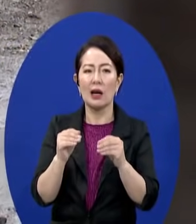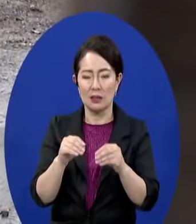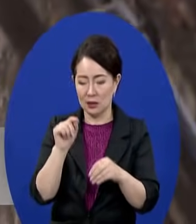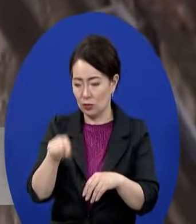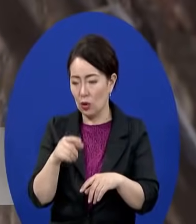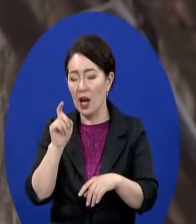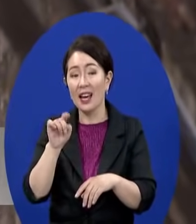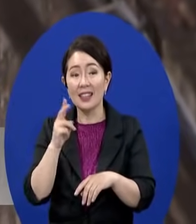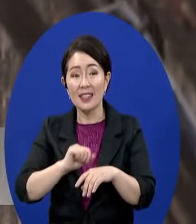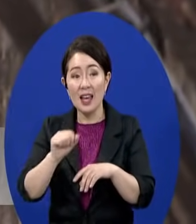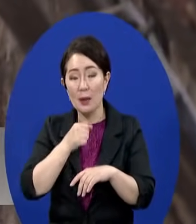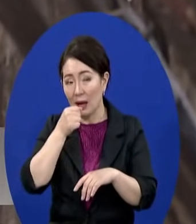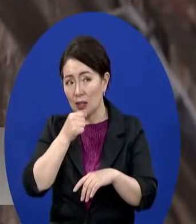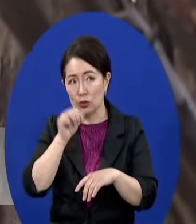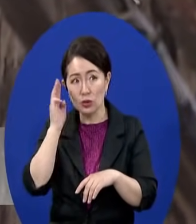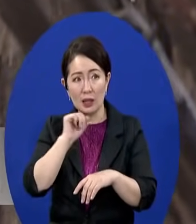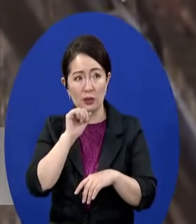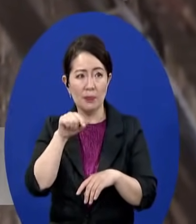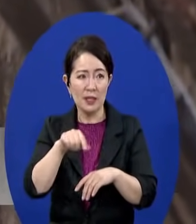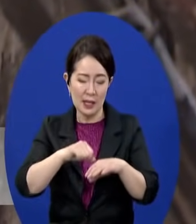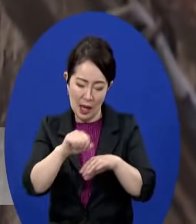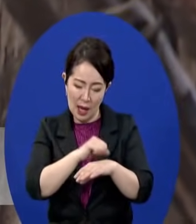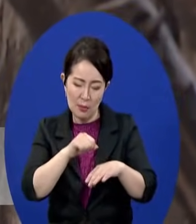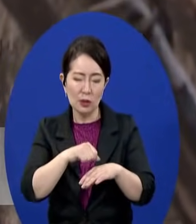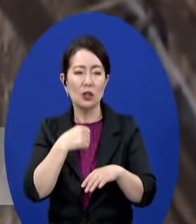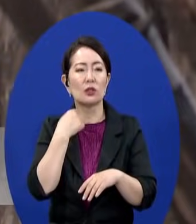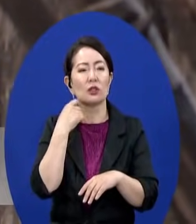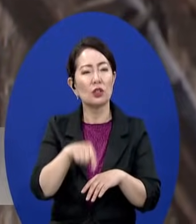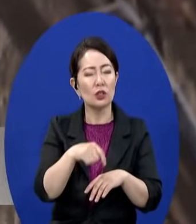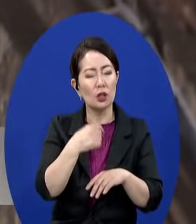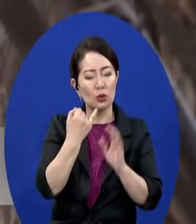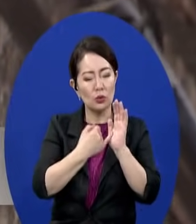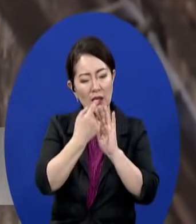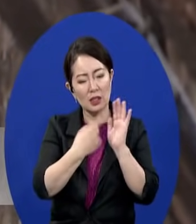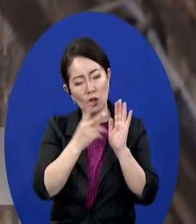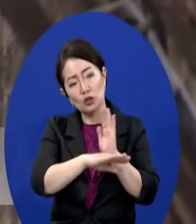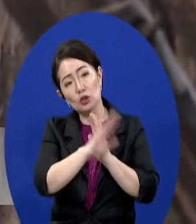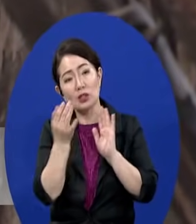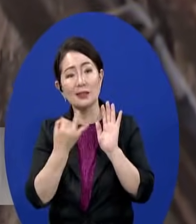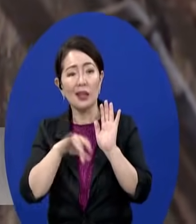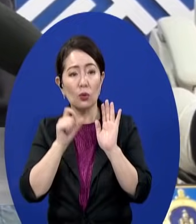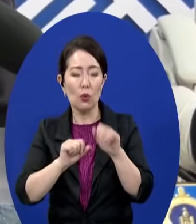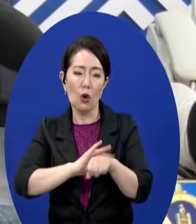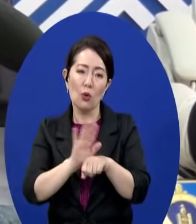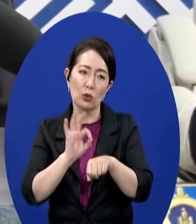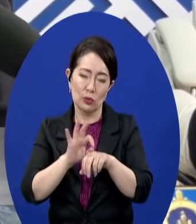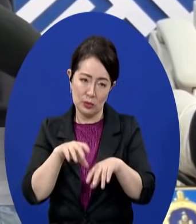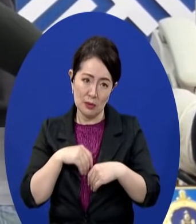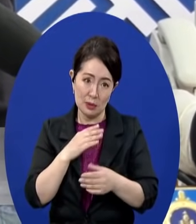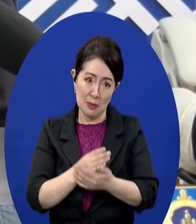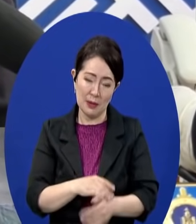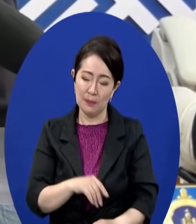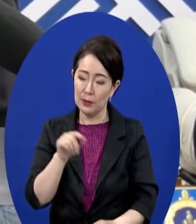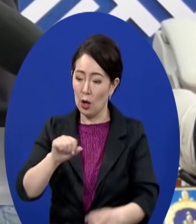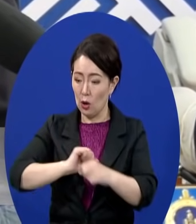нутгийн сурвалжлагч тодруулсан байна. Тус аймагт энэ сарын 2-ноос хойш 70 орчим иргэн ковидоор өвжилжээ. Ковид-19-ийн